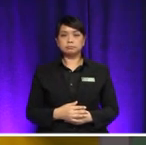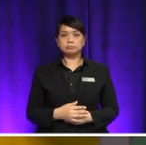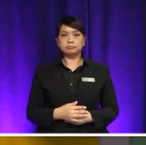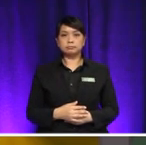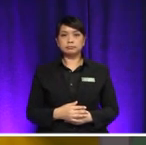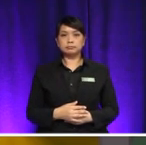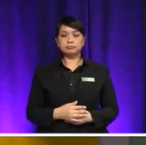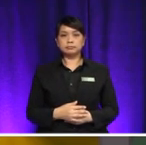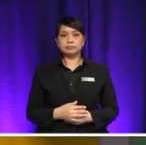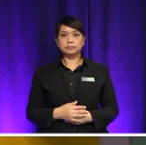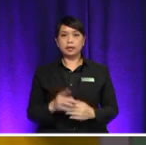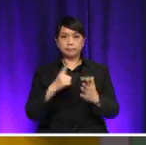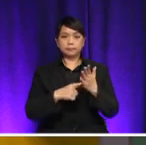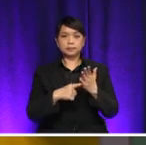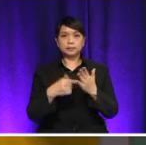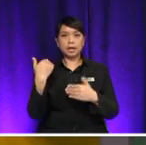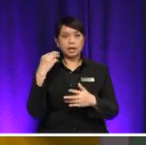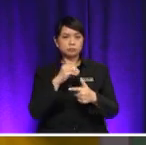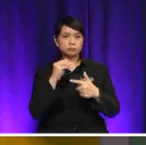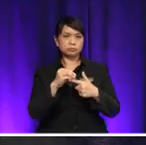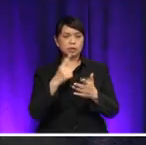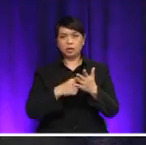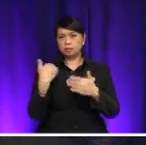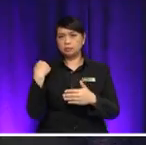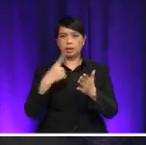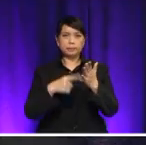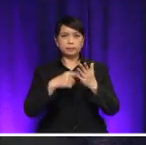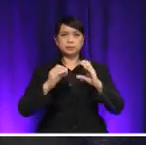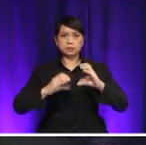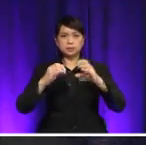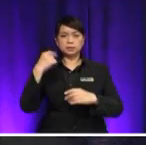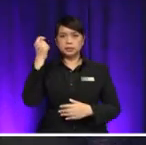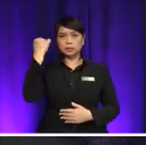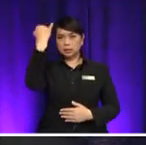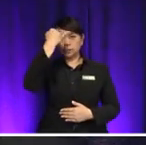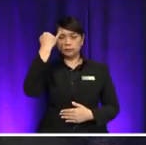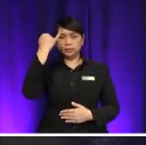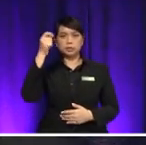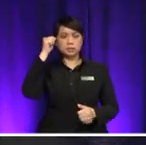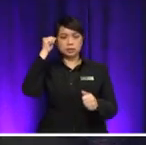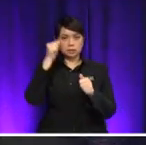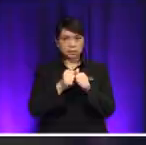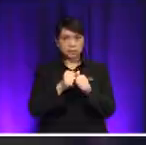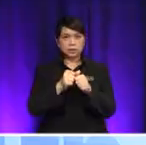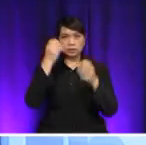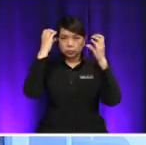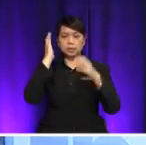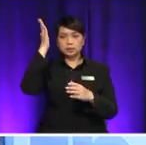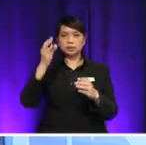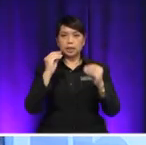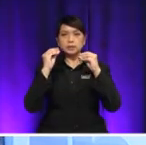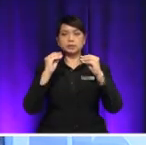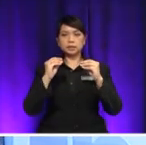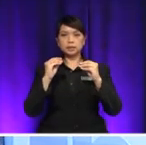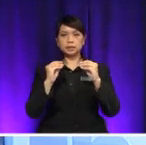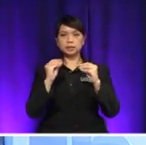ataupun kaidah lain ke sebab tadi event ada inget gua ada aja kaidah yang sebelumnya Oke Di mana kita